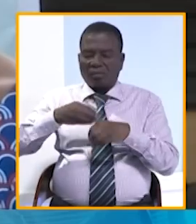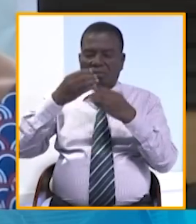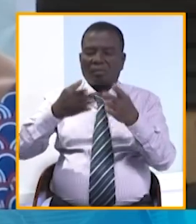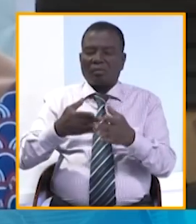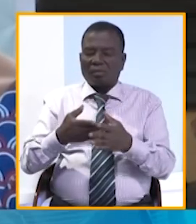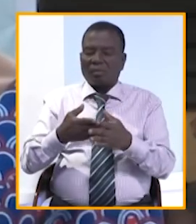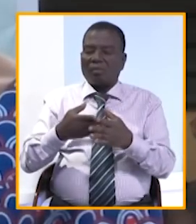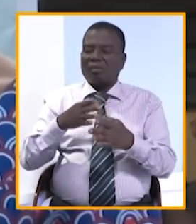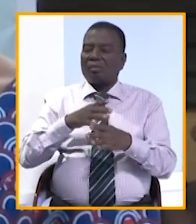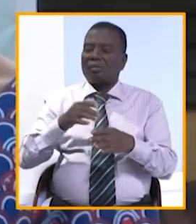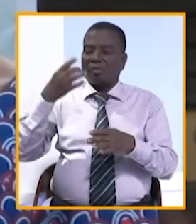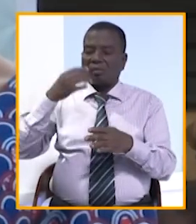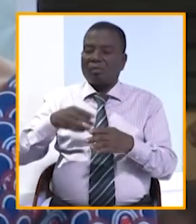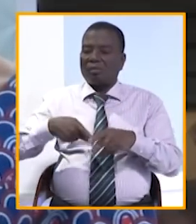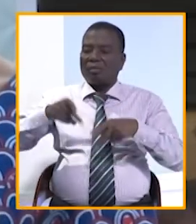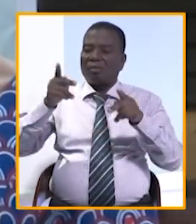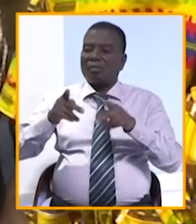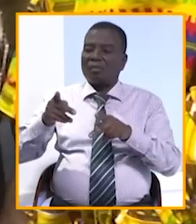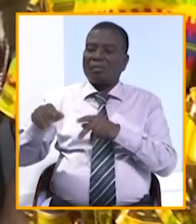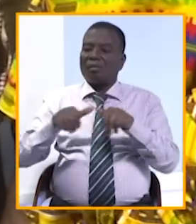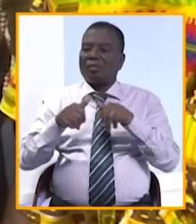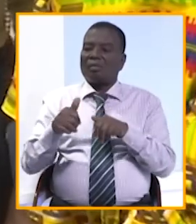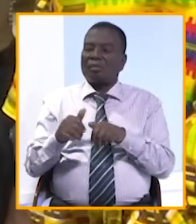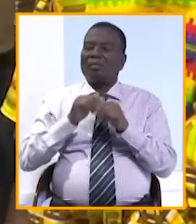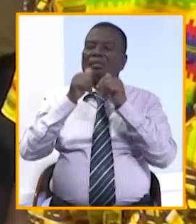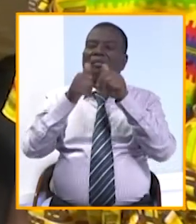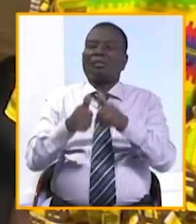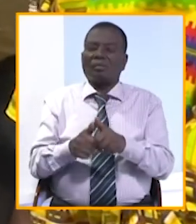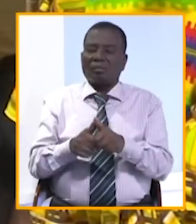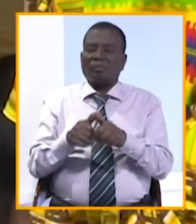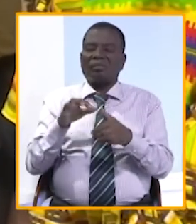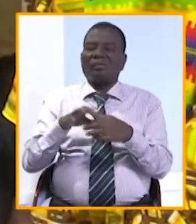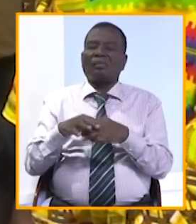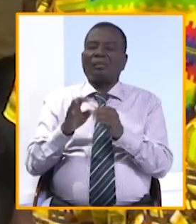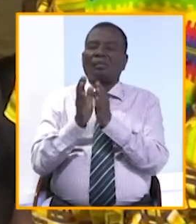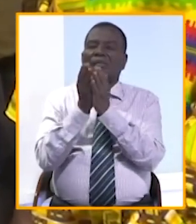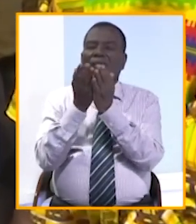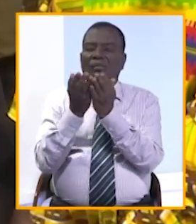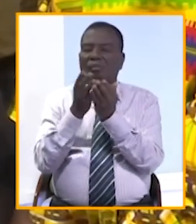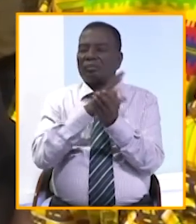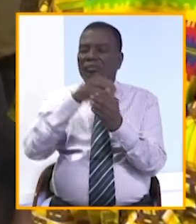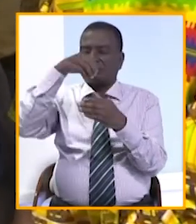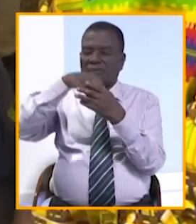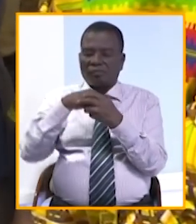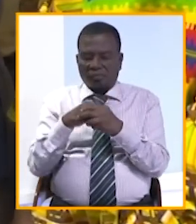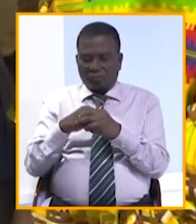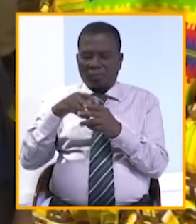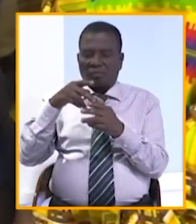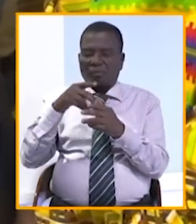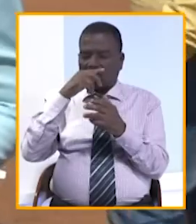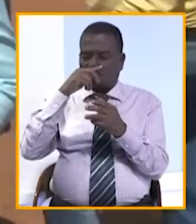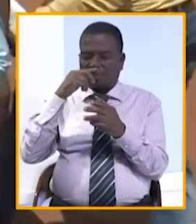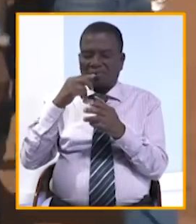l'esprit cartésien qui nous permet après de nous réaliser. Ce don gratuit de manuels scolaires dans le cadre du